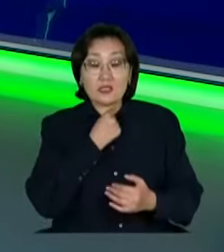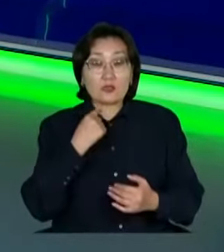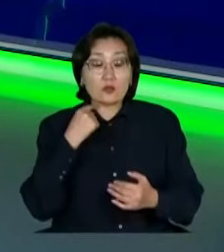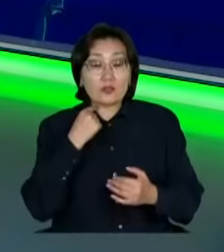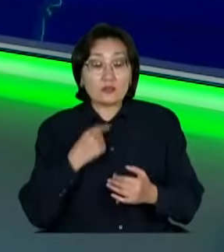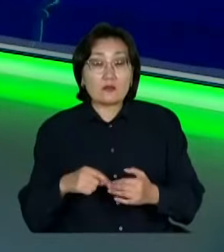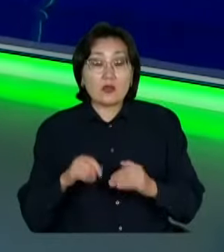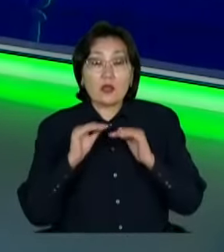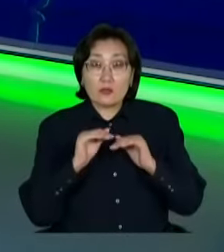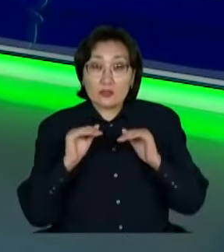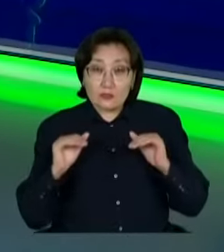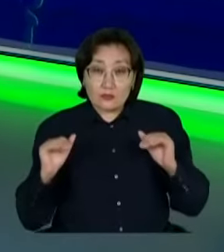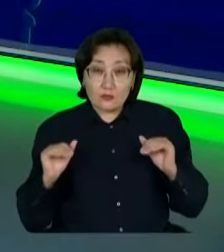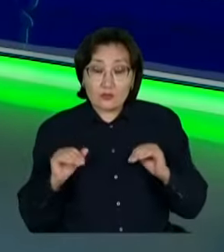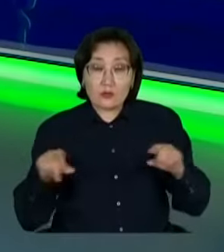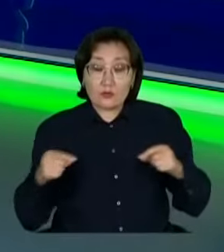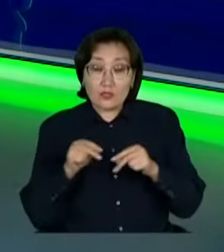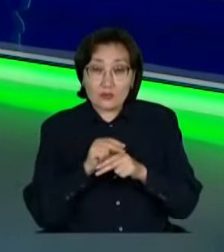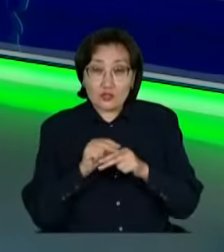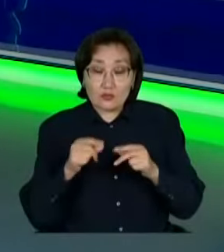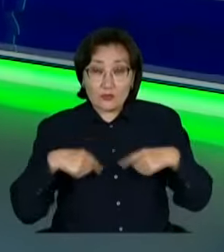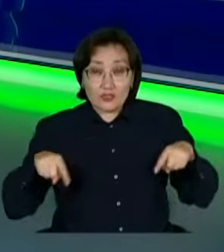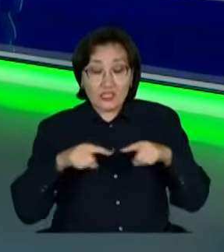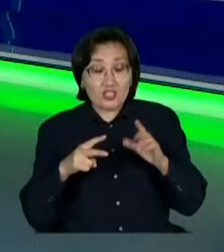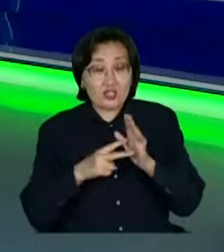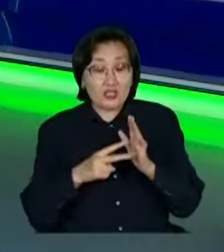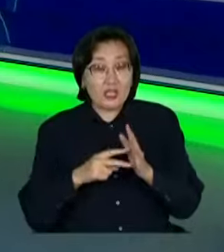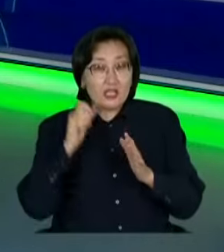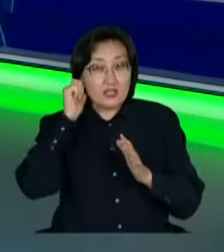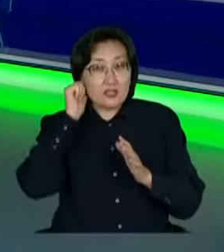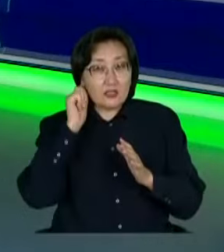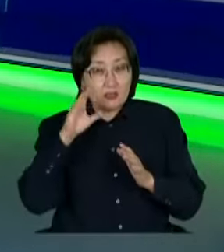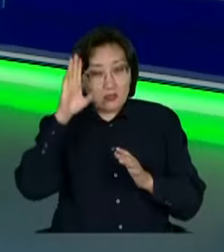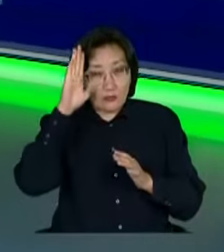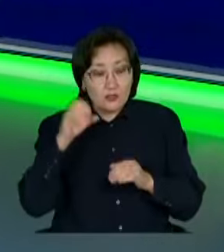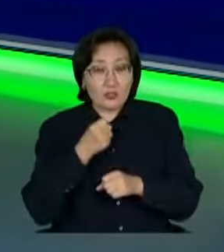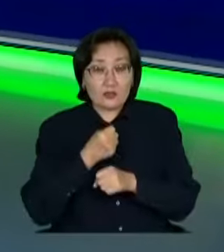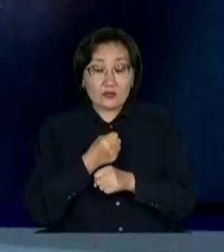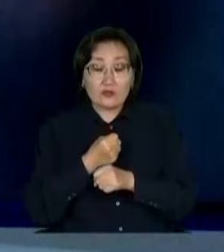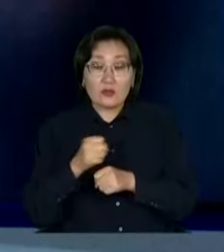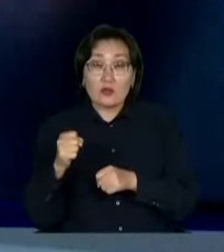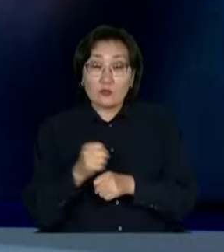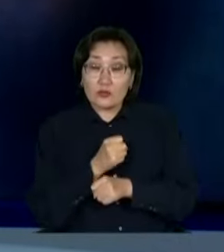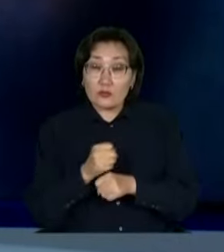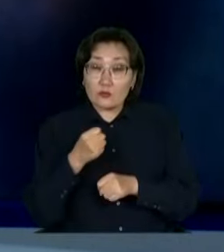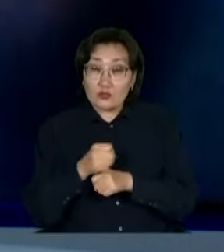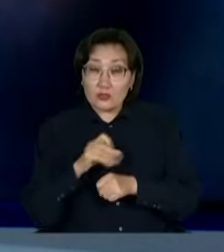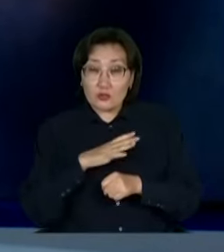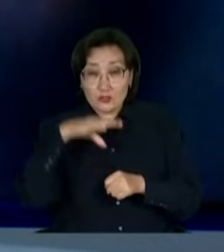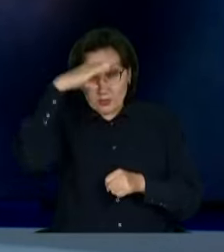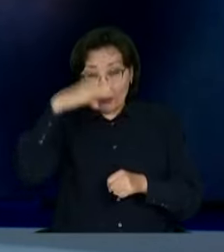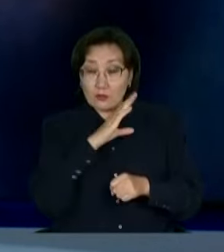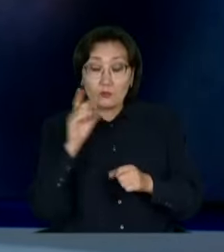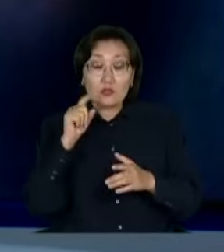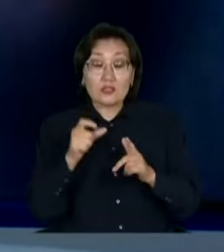Талдықорғандағы кәмелетке толмағандарды бейімдеу орталығында 7 жастағы бала жәбір көрген болуы мүмкін. Ата-ананың сөзіне